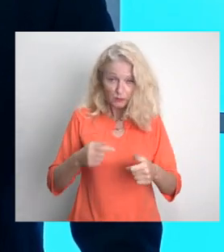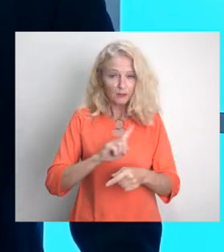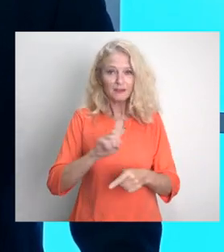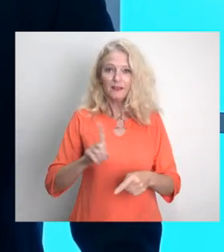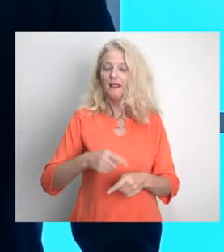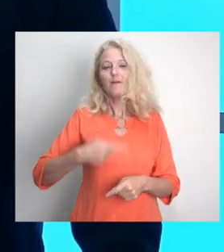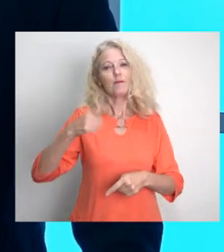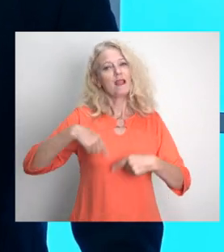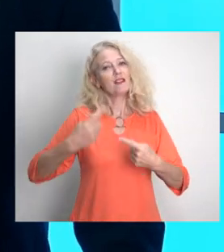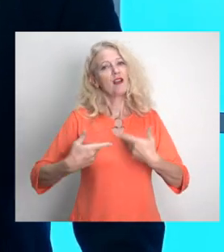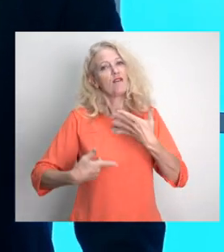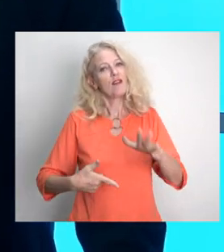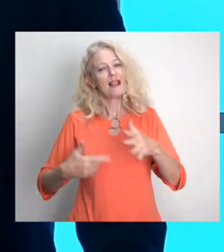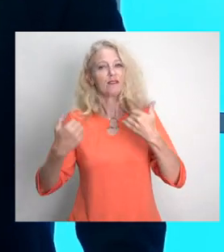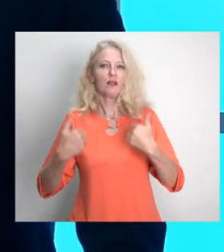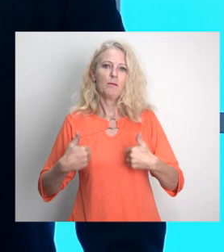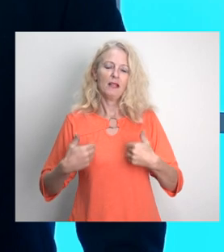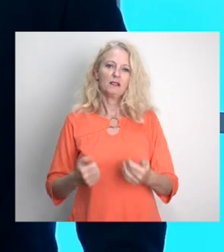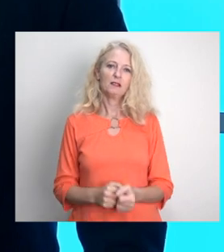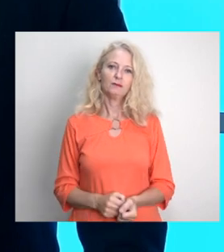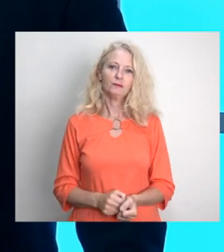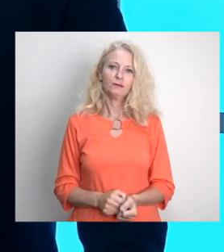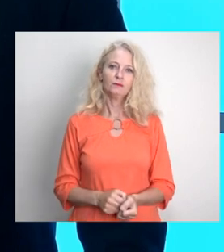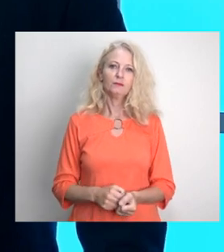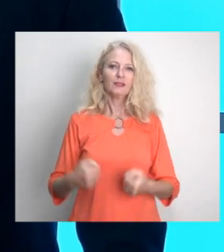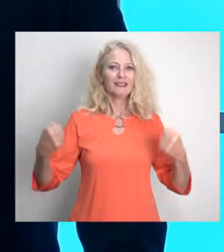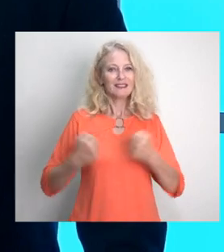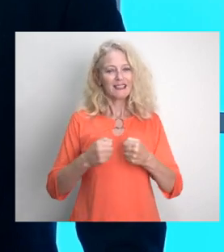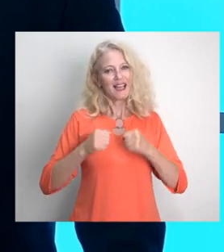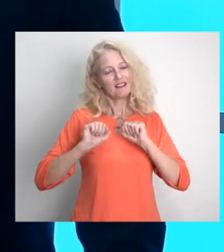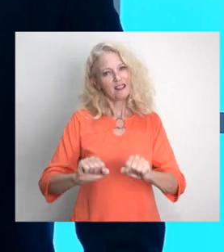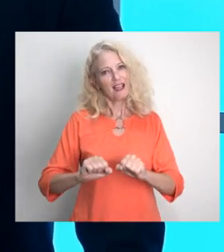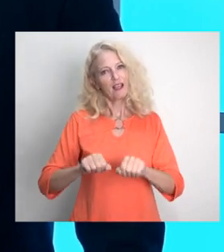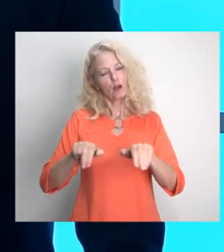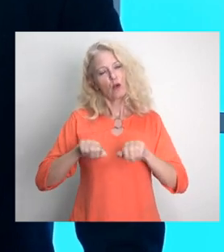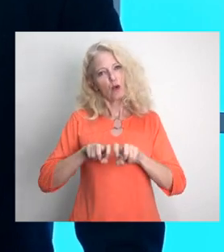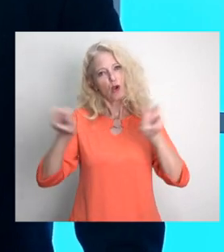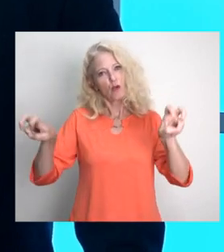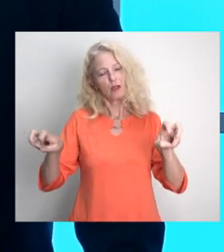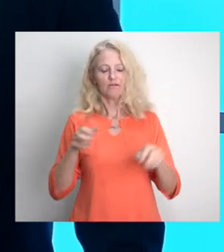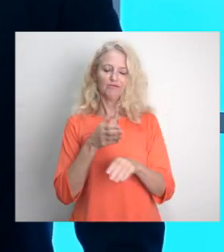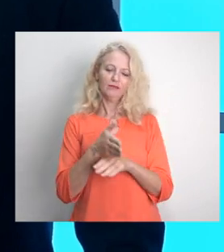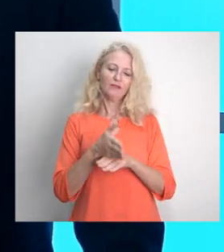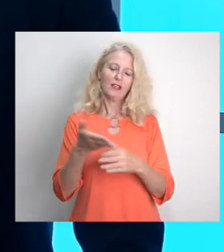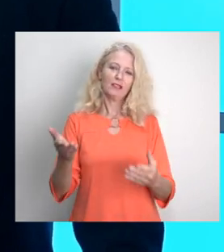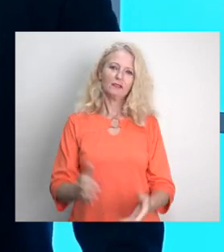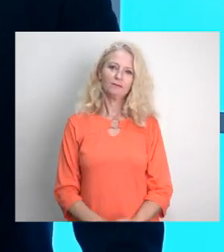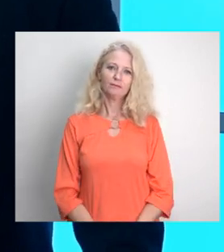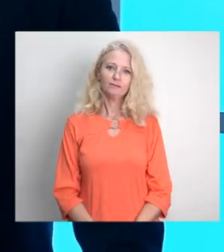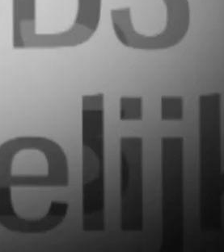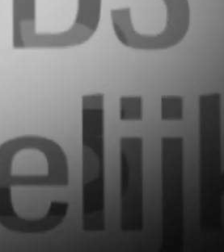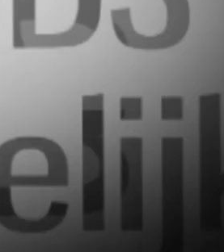locatie. Zo gaan we verder in strijd tegen corona. Dank je.